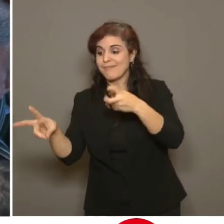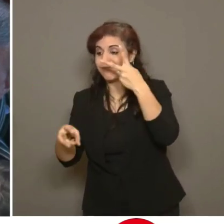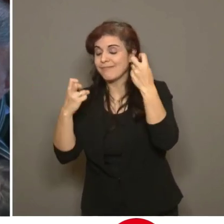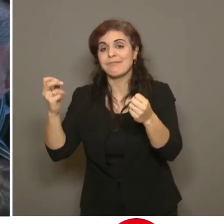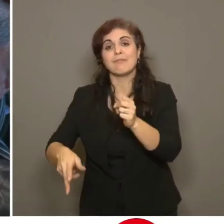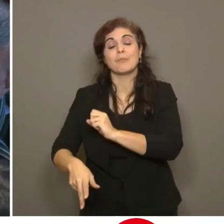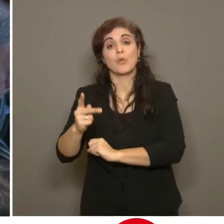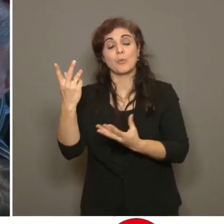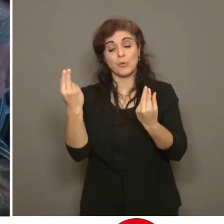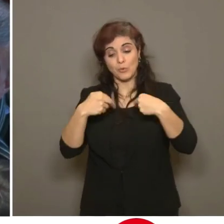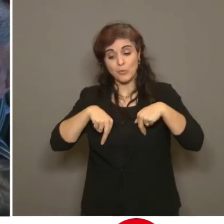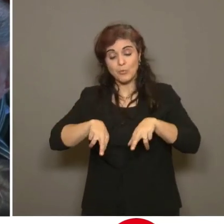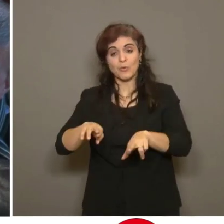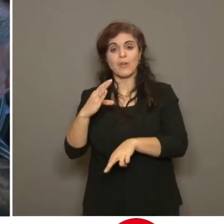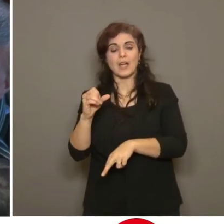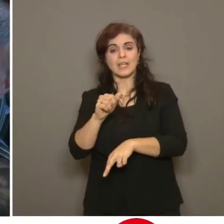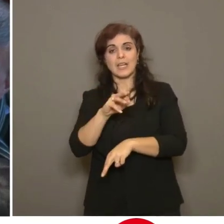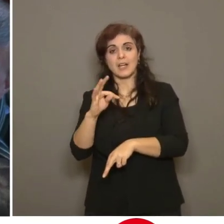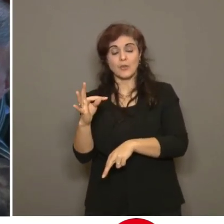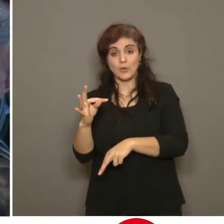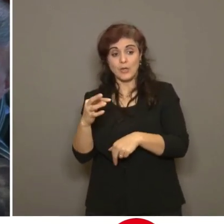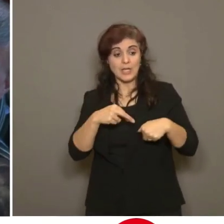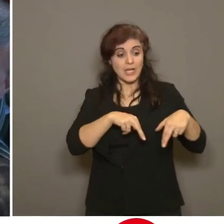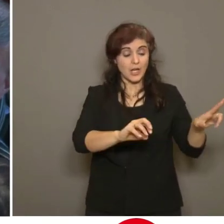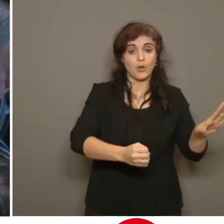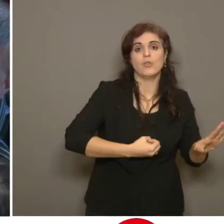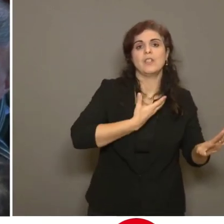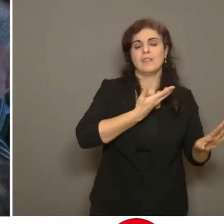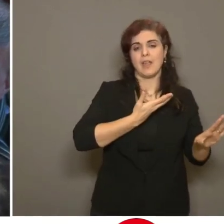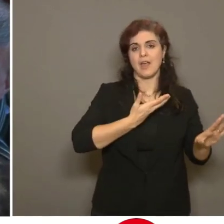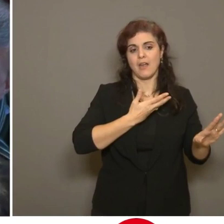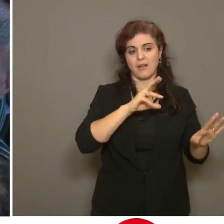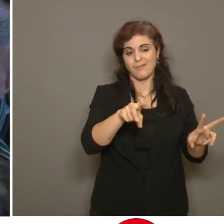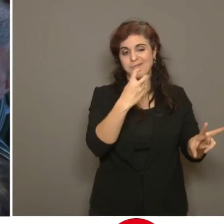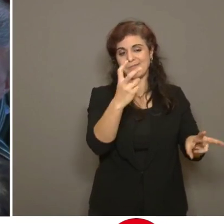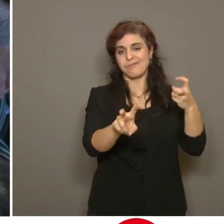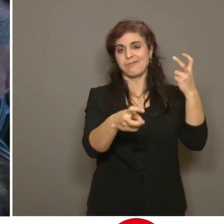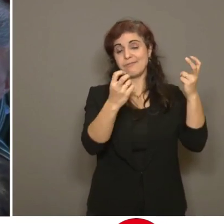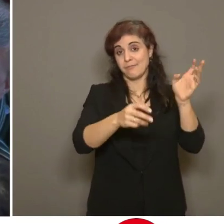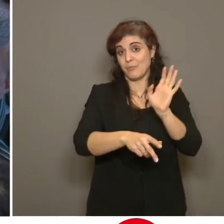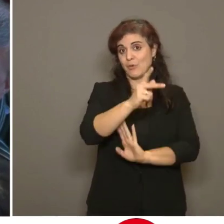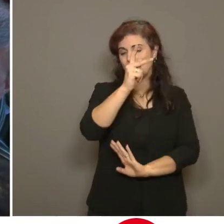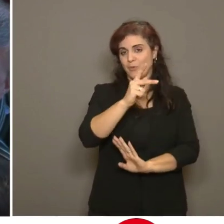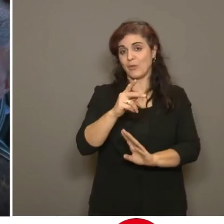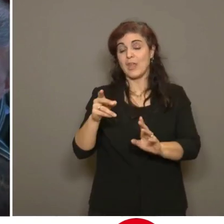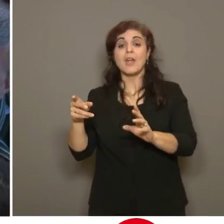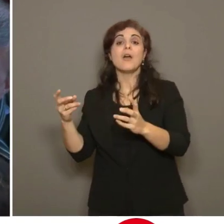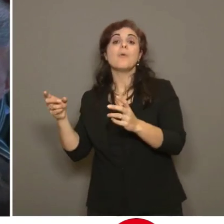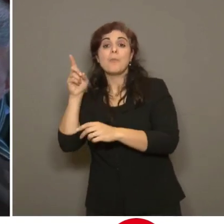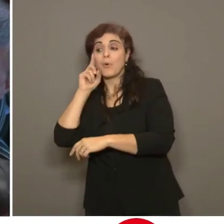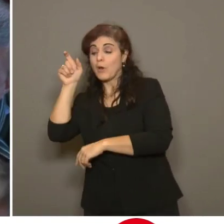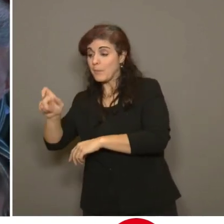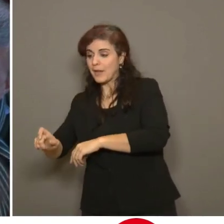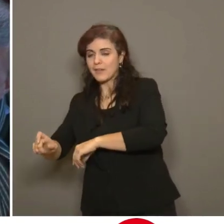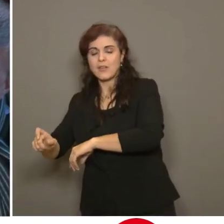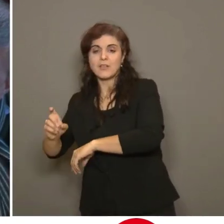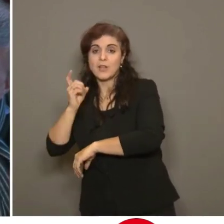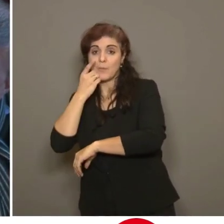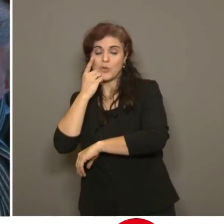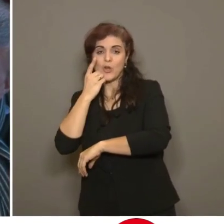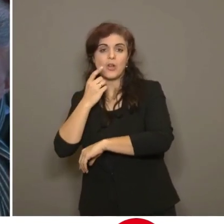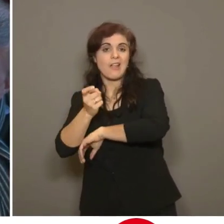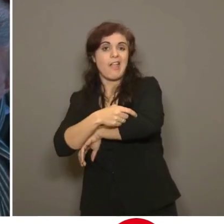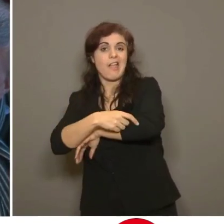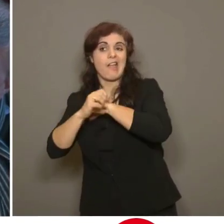du boulevard Carnot et de la rue des Arts. Il est fréquent que des personnes dépendantes en manque de drogue en consomment directement sur